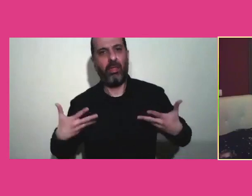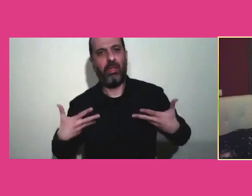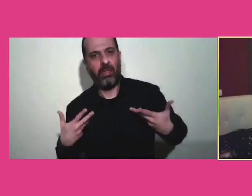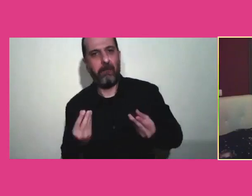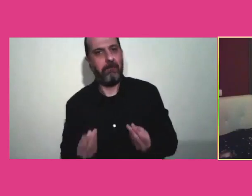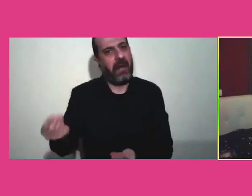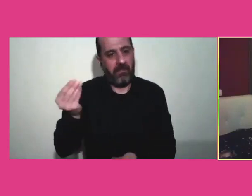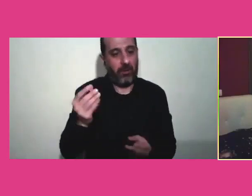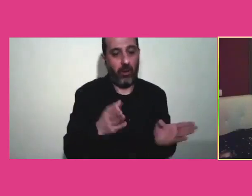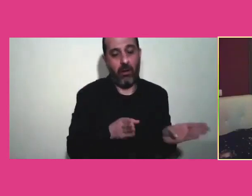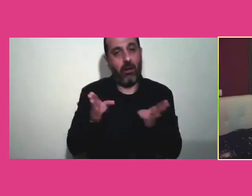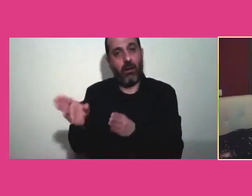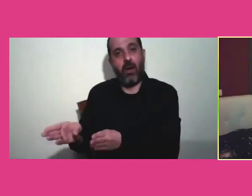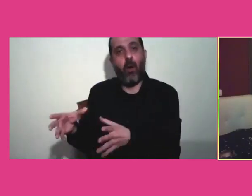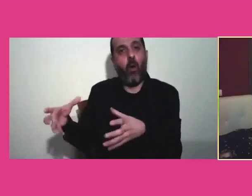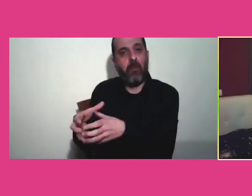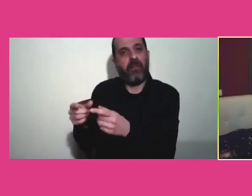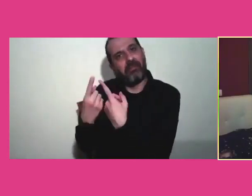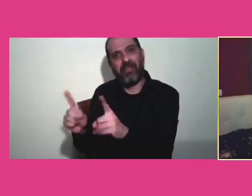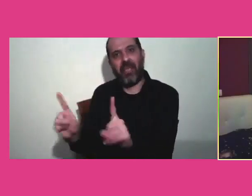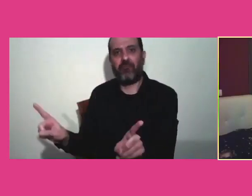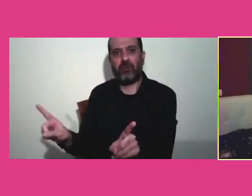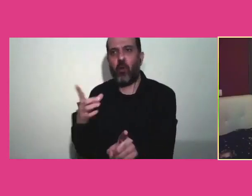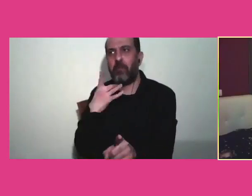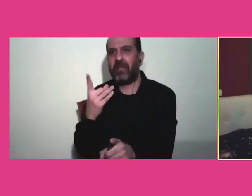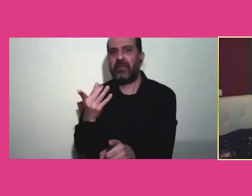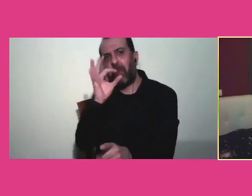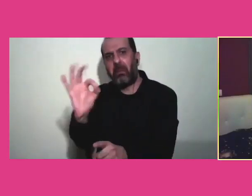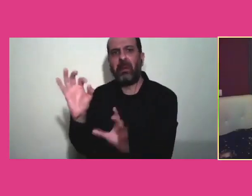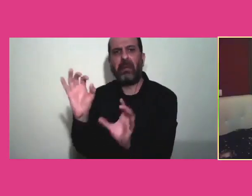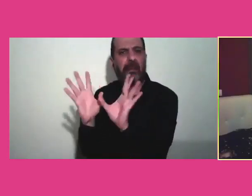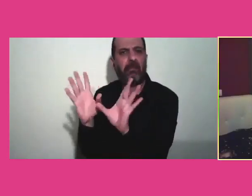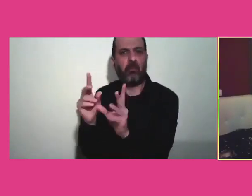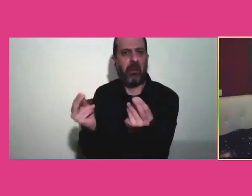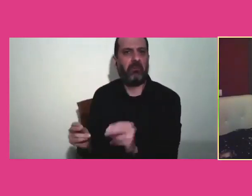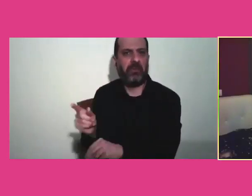ομάδα δεν είχε τα ίδια αποτελέσματα έως και μηδαμινά.